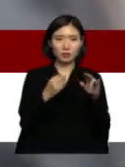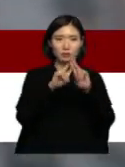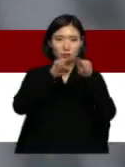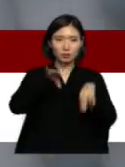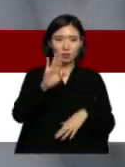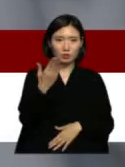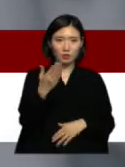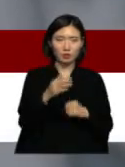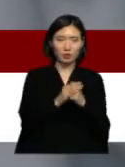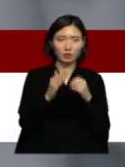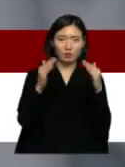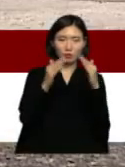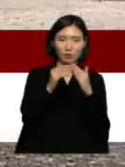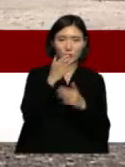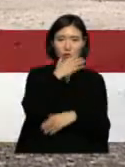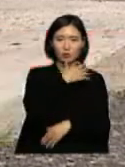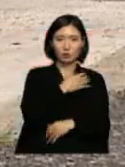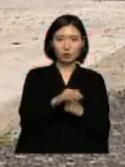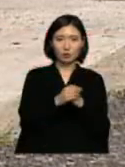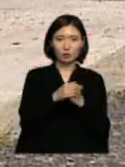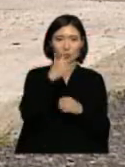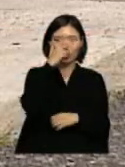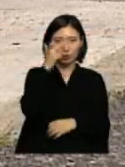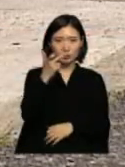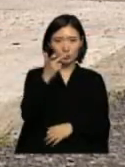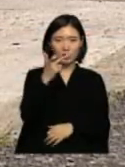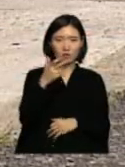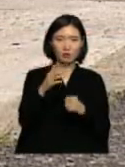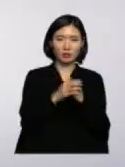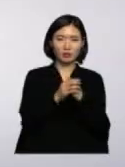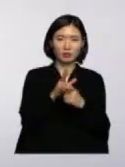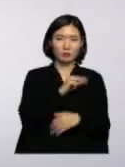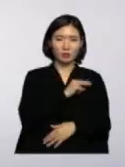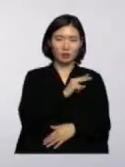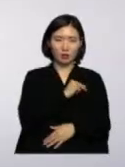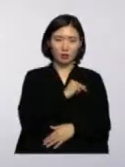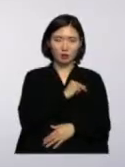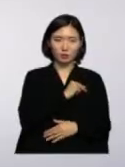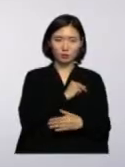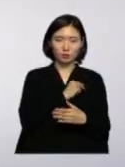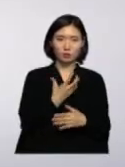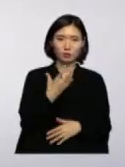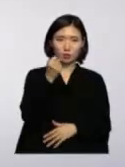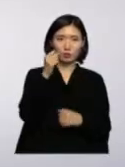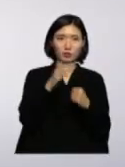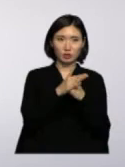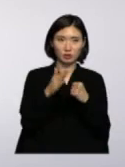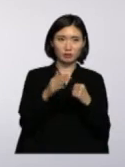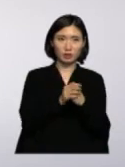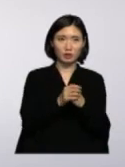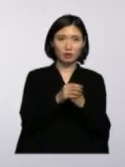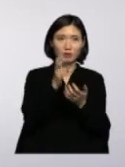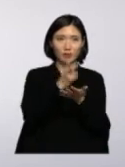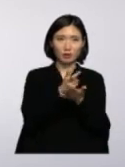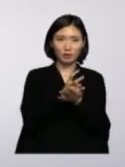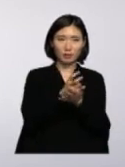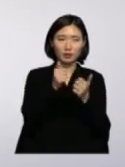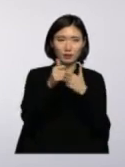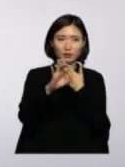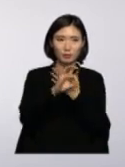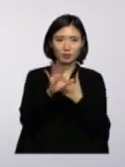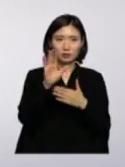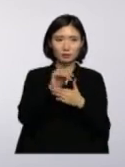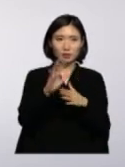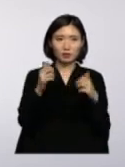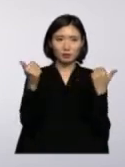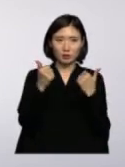부지와 건물이 용산구 의회 소속 의원의 소유 였기 때문입니다 지방자치법 제 35조 에 따르면 지방 의원은